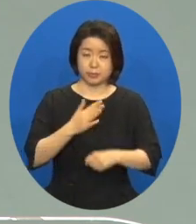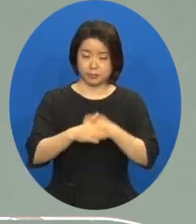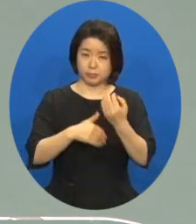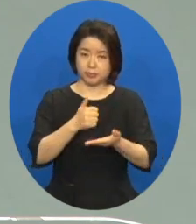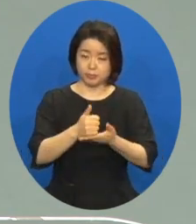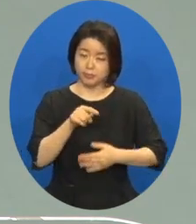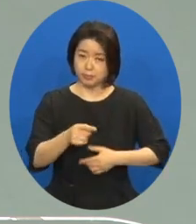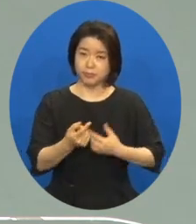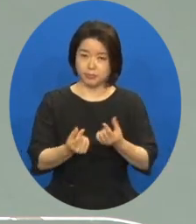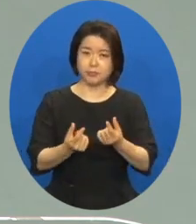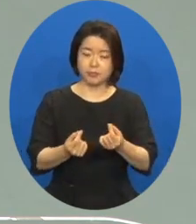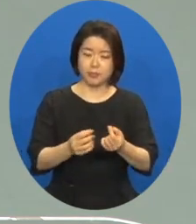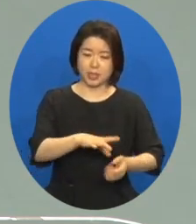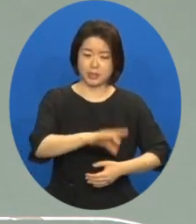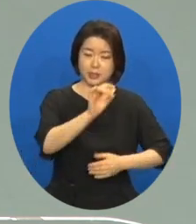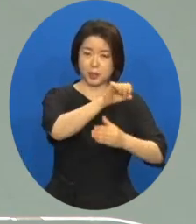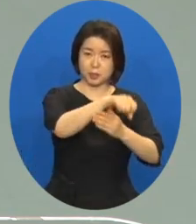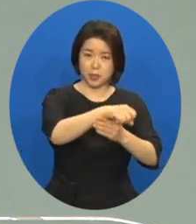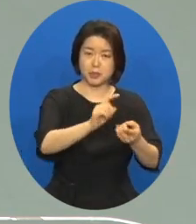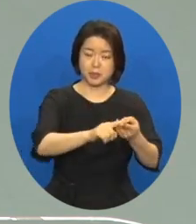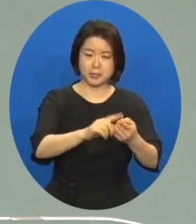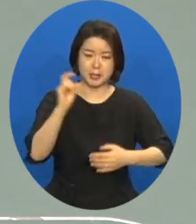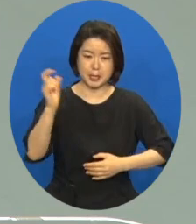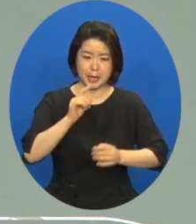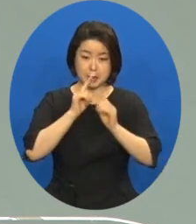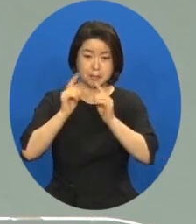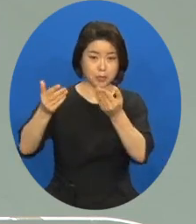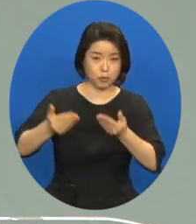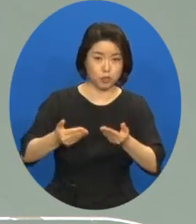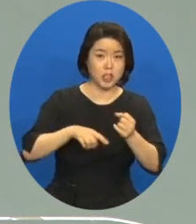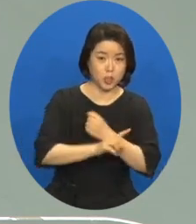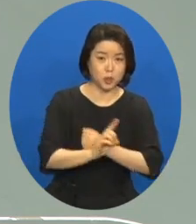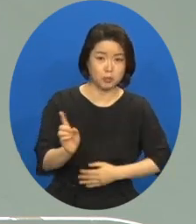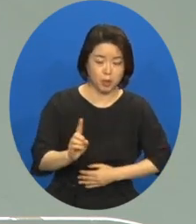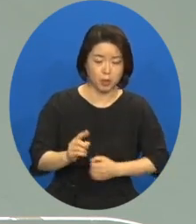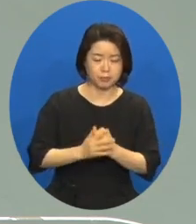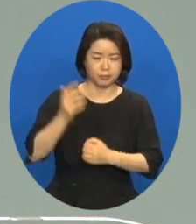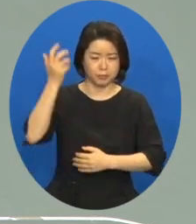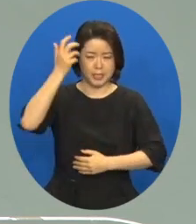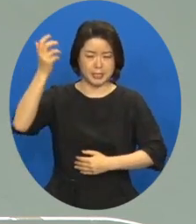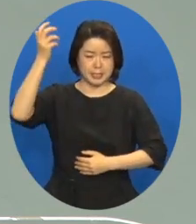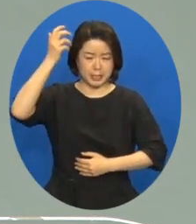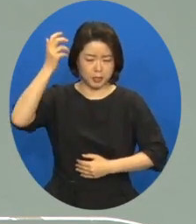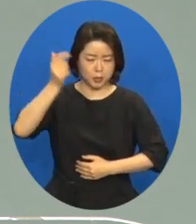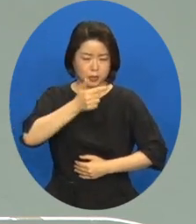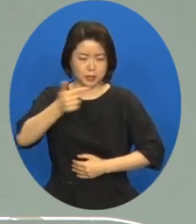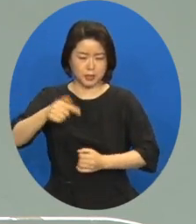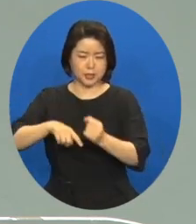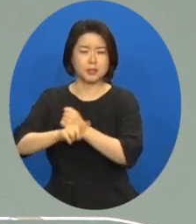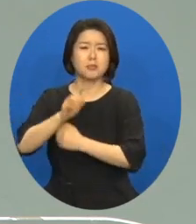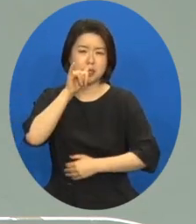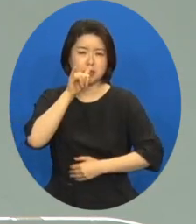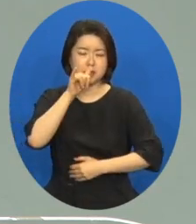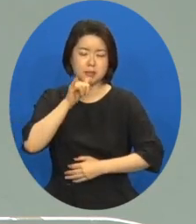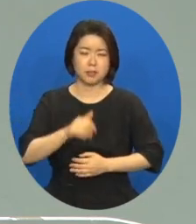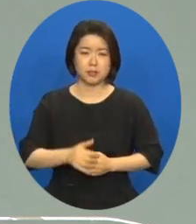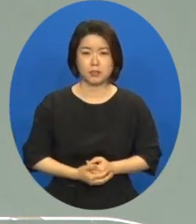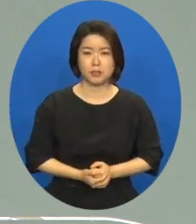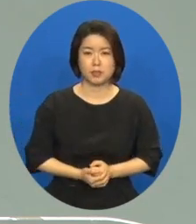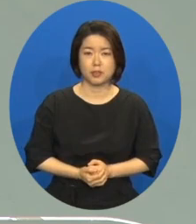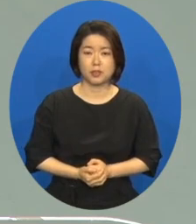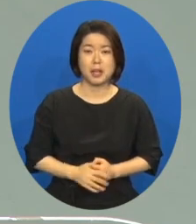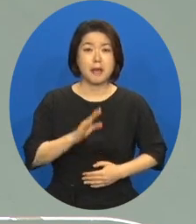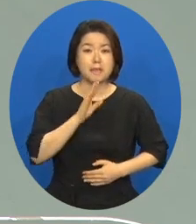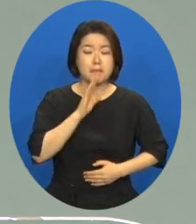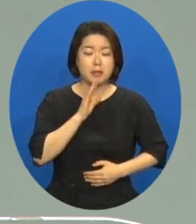하나님께서 이처럼 첫 열매를 강조하신 까닭에는 영적인 큰 의미가 있기 때문입니다. 첫 열매.